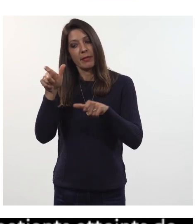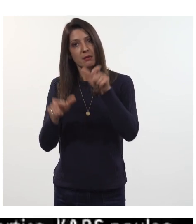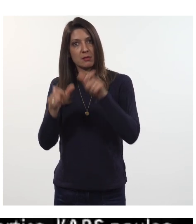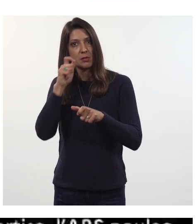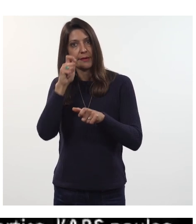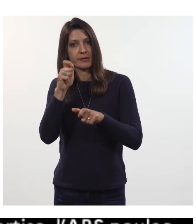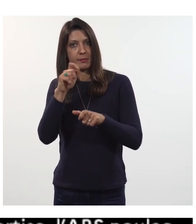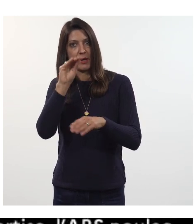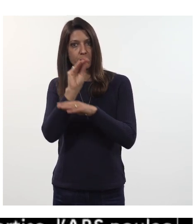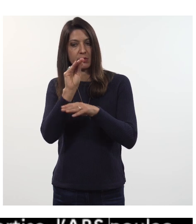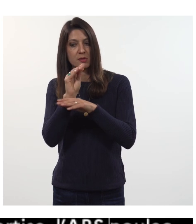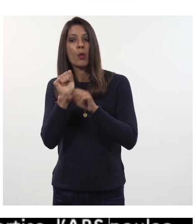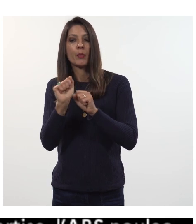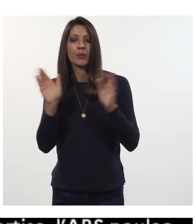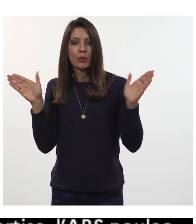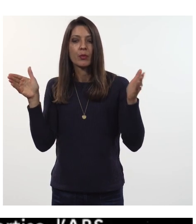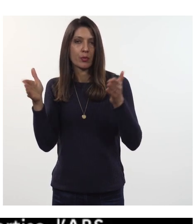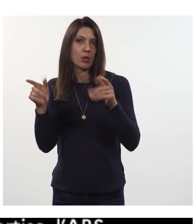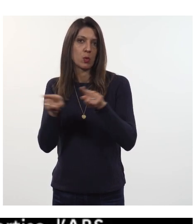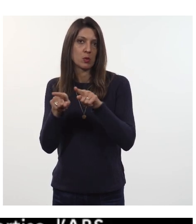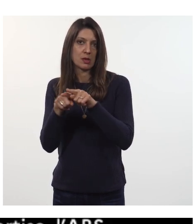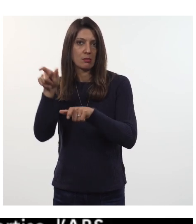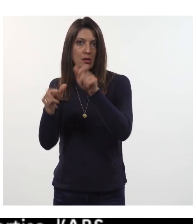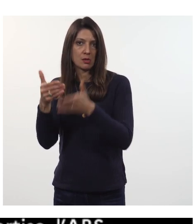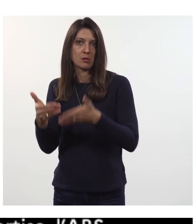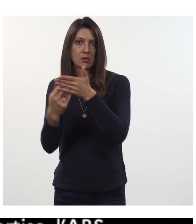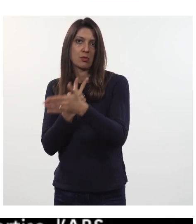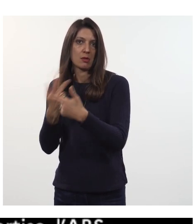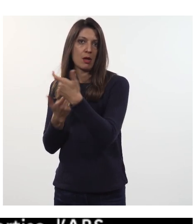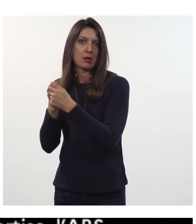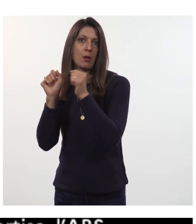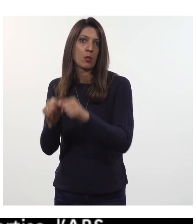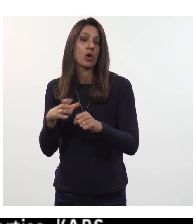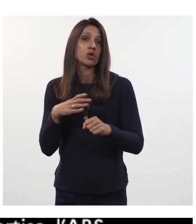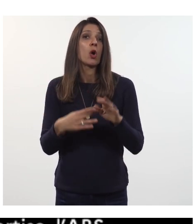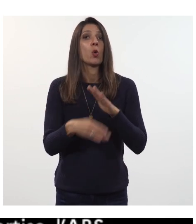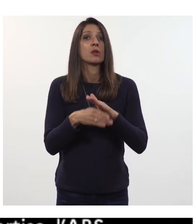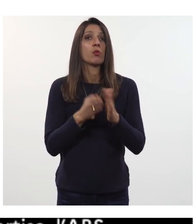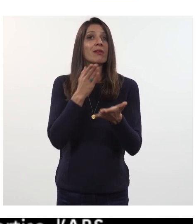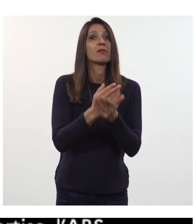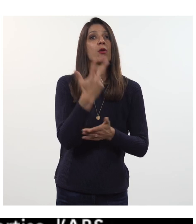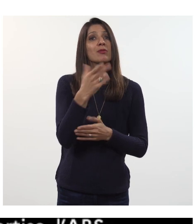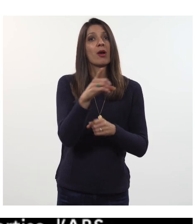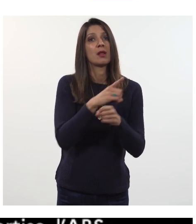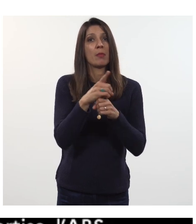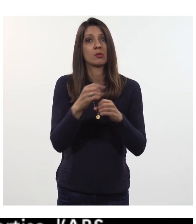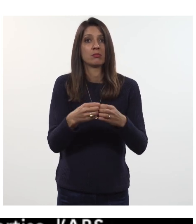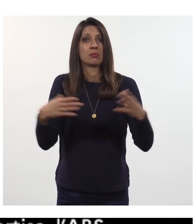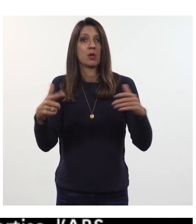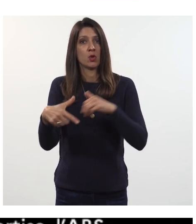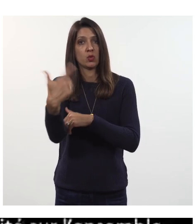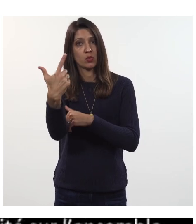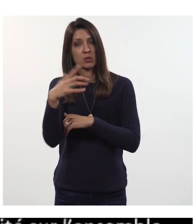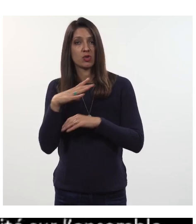ne touchait pas jusqu'à présent. Donc on est passé de 3 départements à 12 départements avec un potentiel de 2600